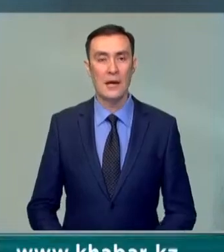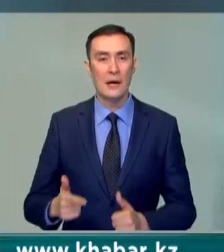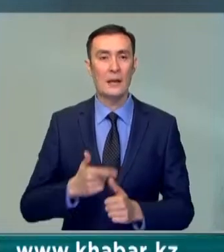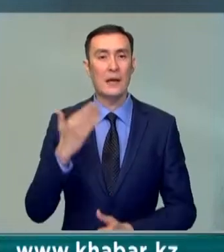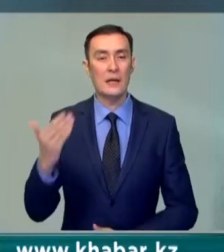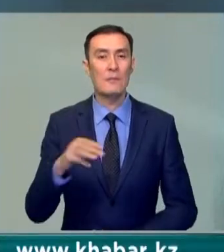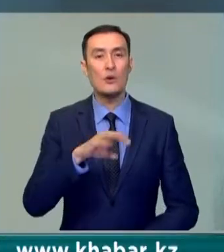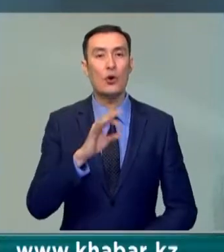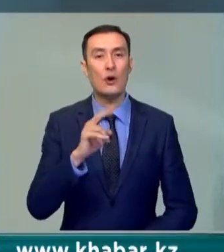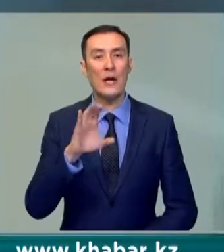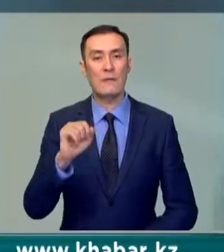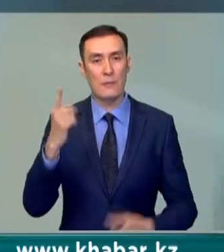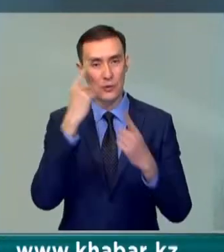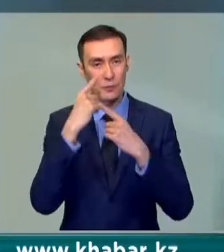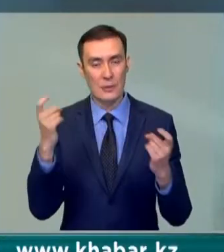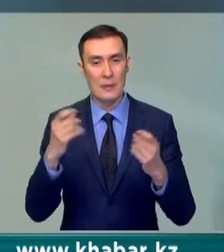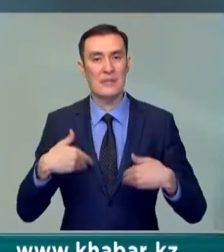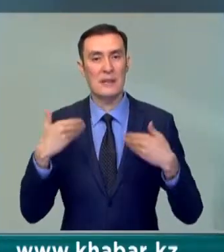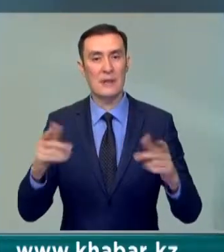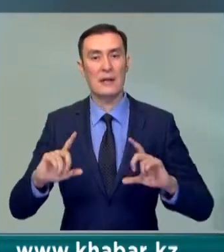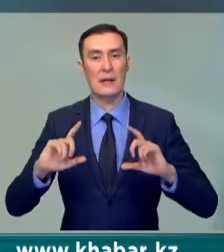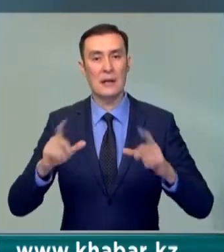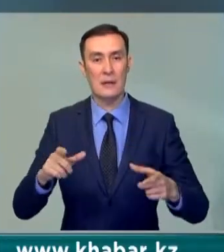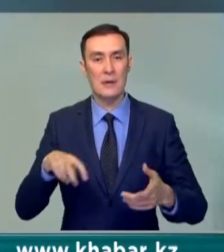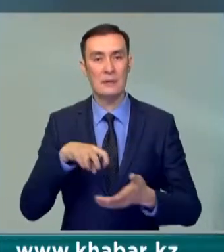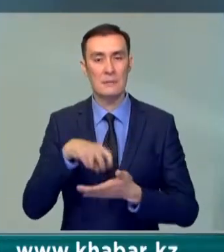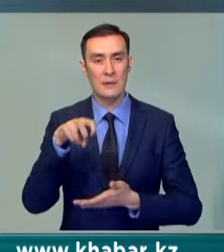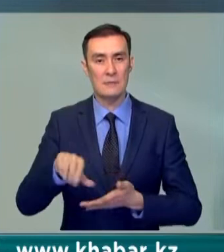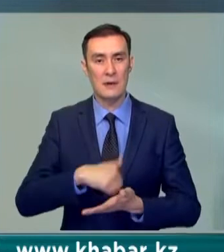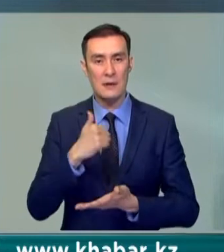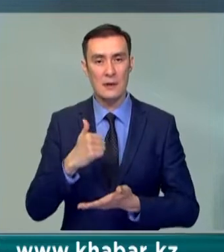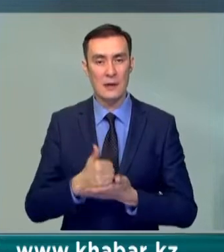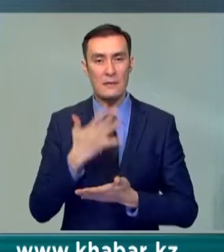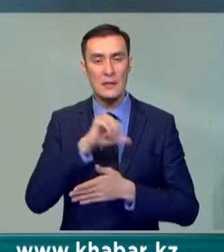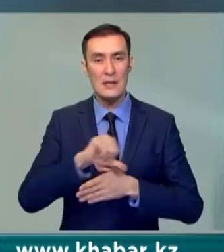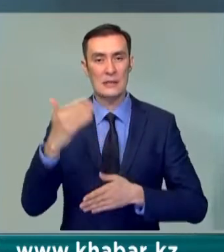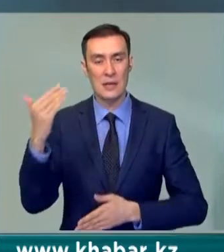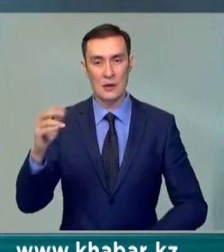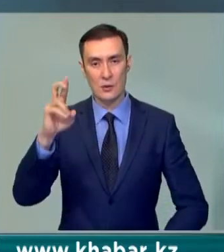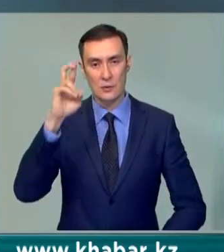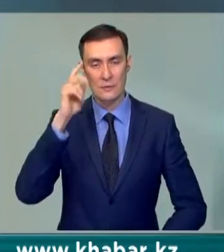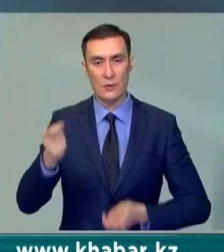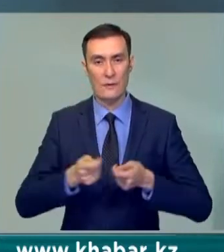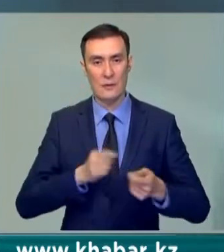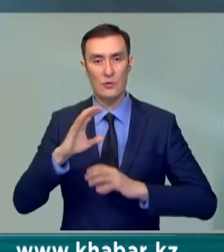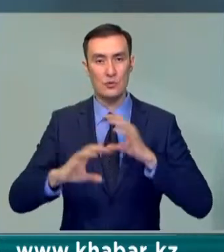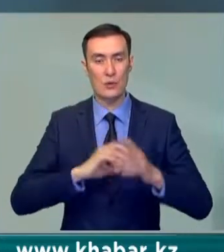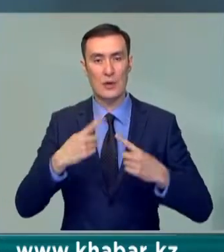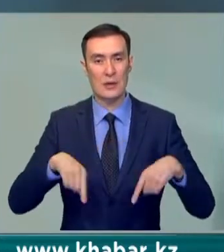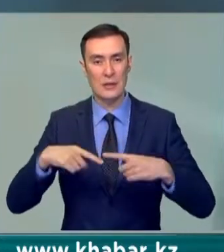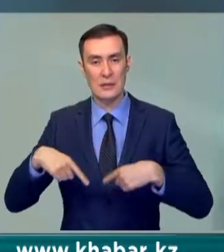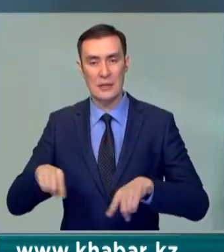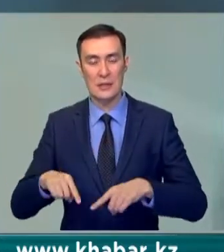На имя Касым-Жомарта Токаева поступили поздравительные телеграммы и письма от глав иностранных государств и руководителей